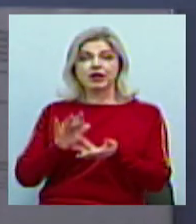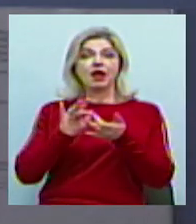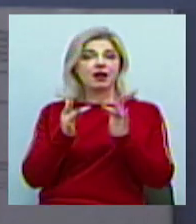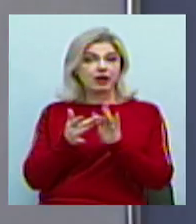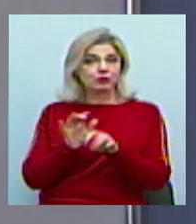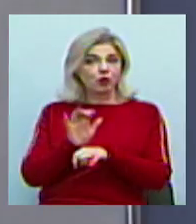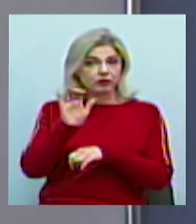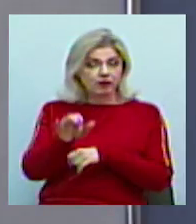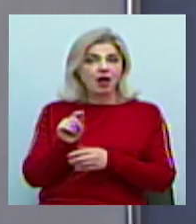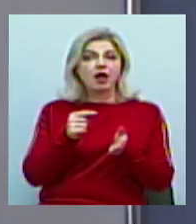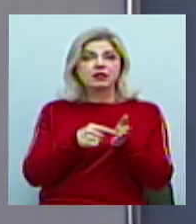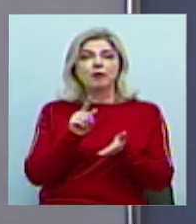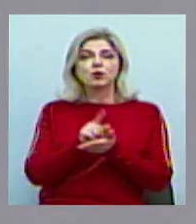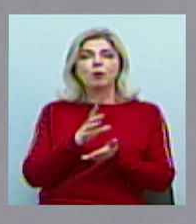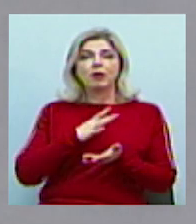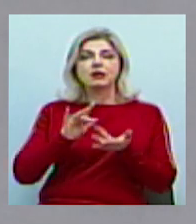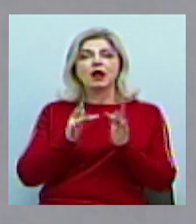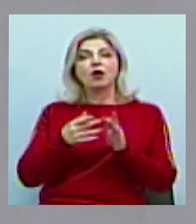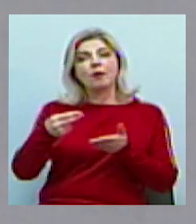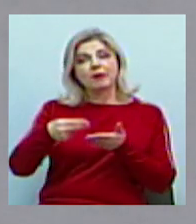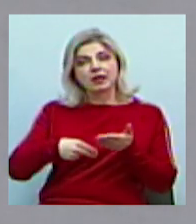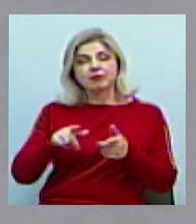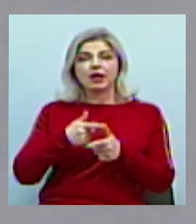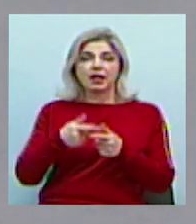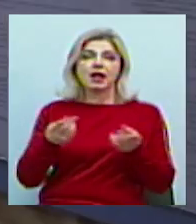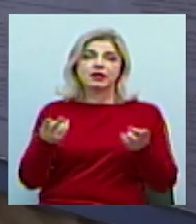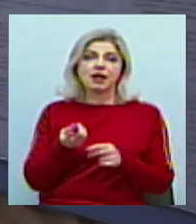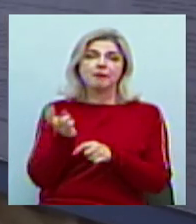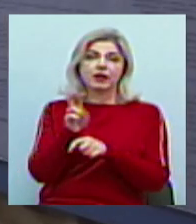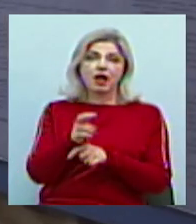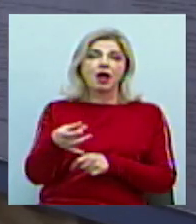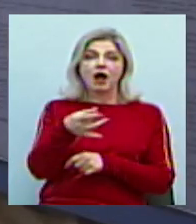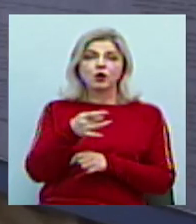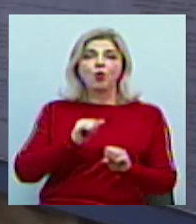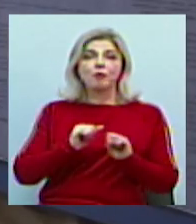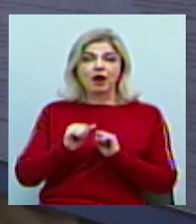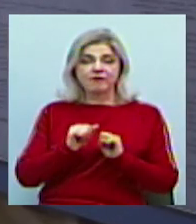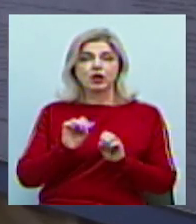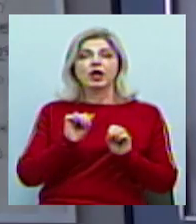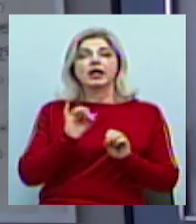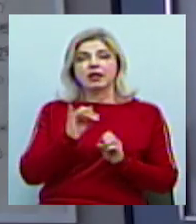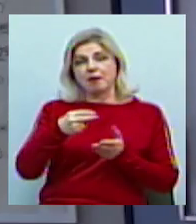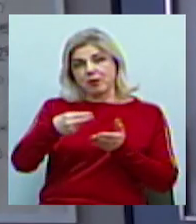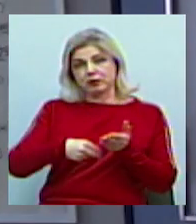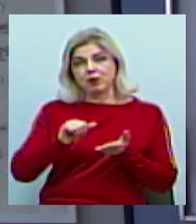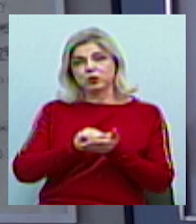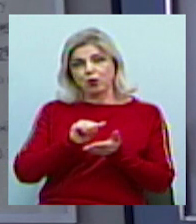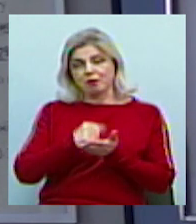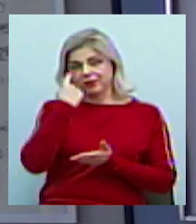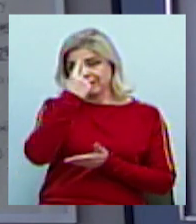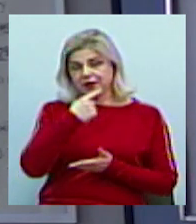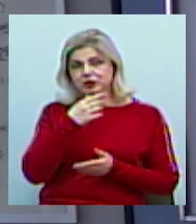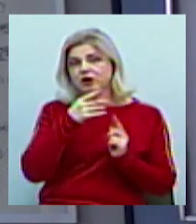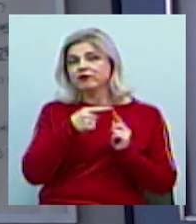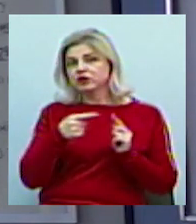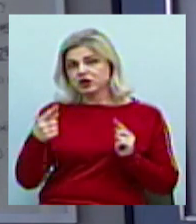вигляді, там має бути електронний підпис, або ж треба прийти до районного управління соцзахисту та підписати документ особисто